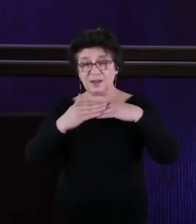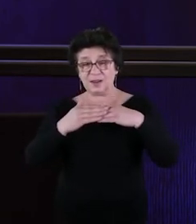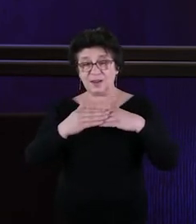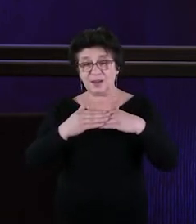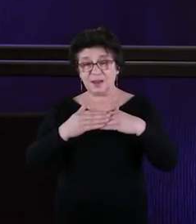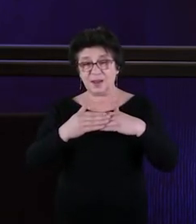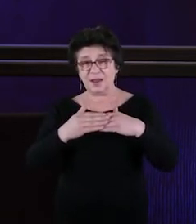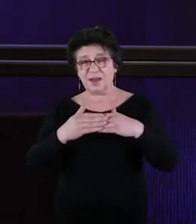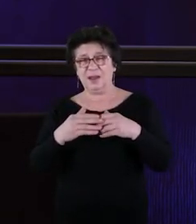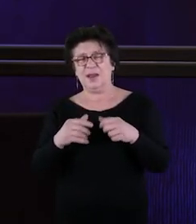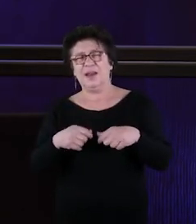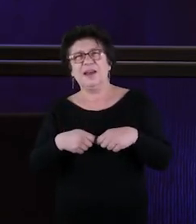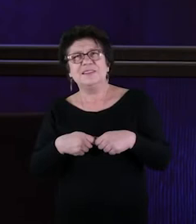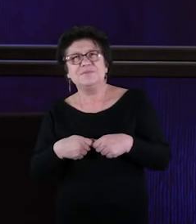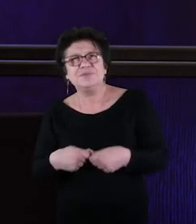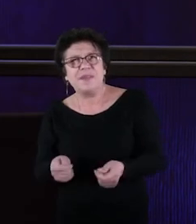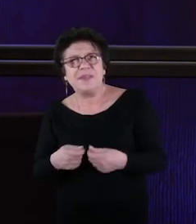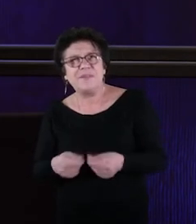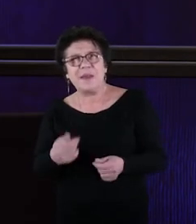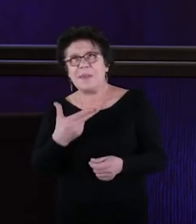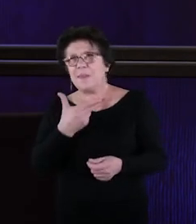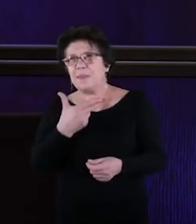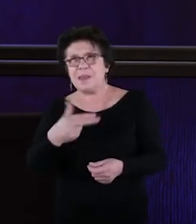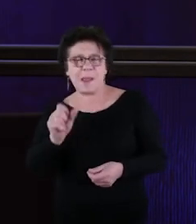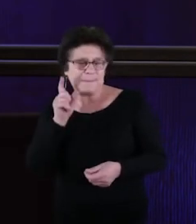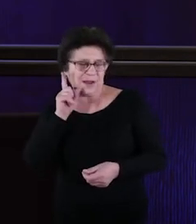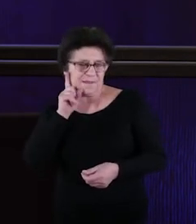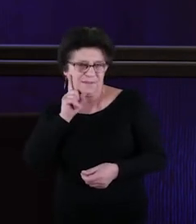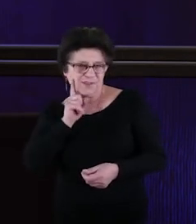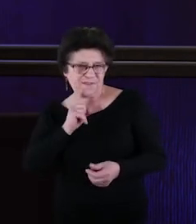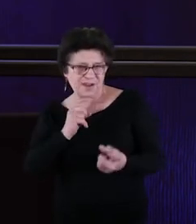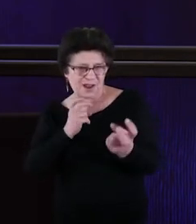sprzedawania takich nieprawdziwych informacji